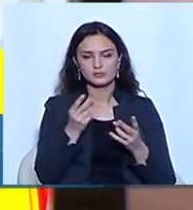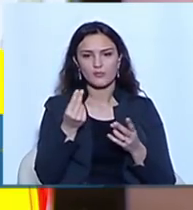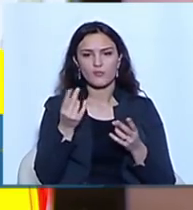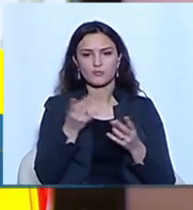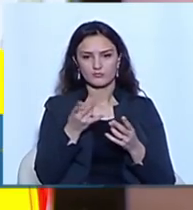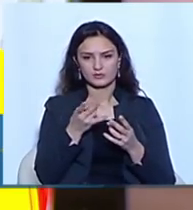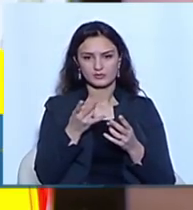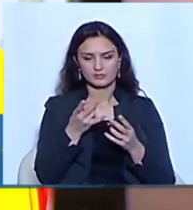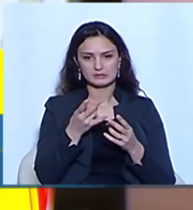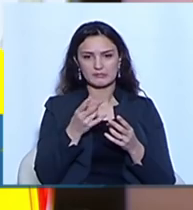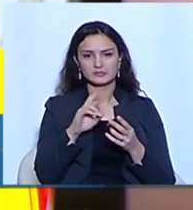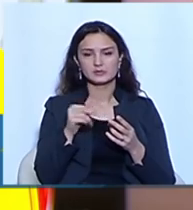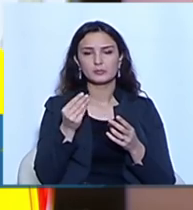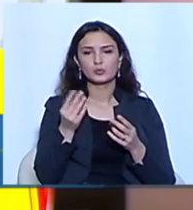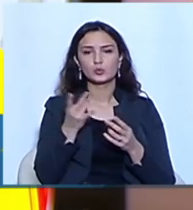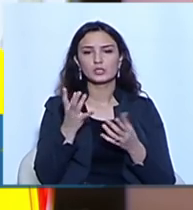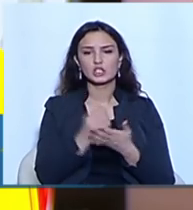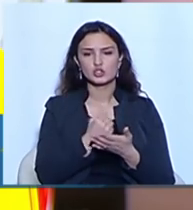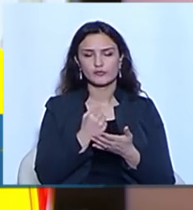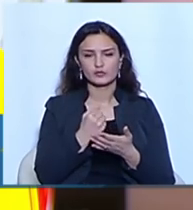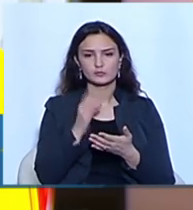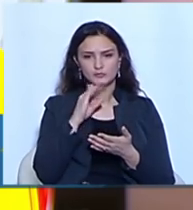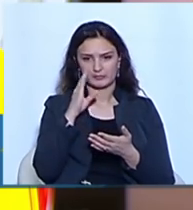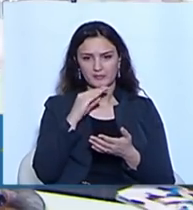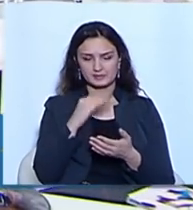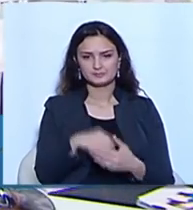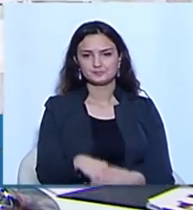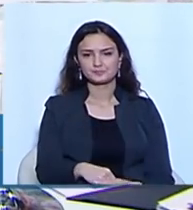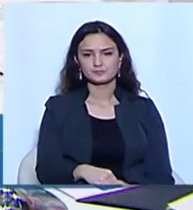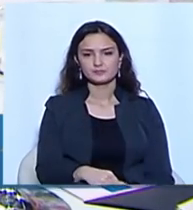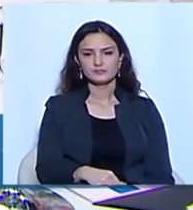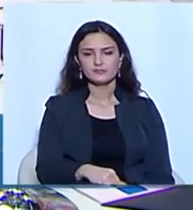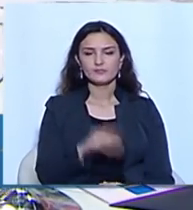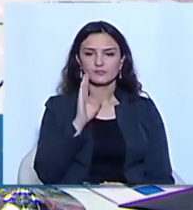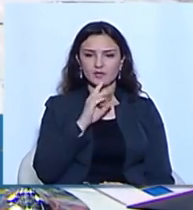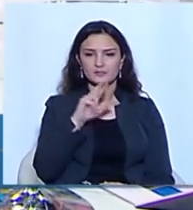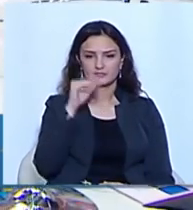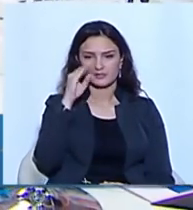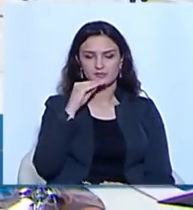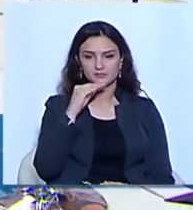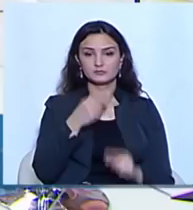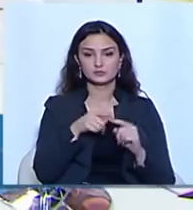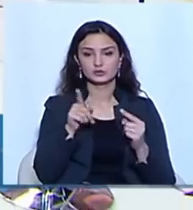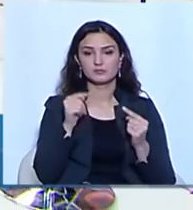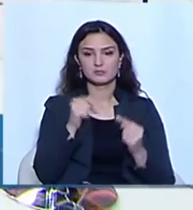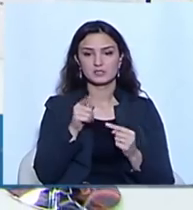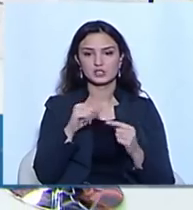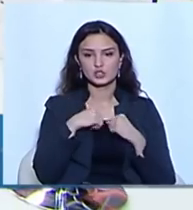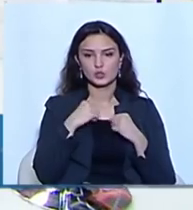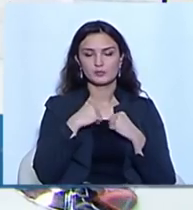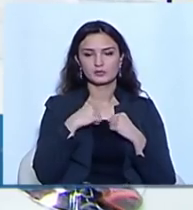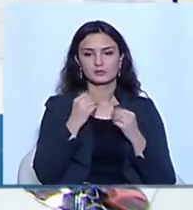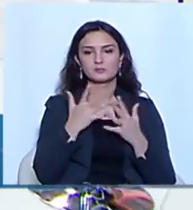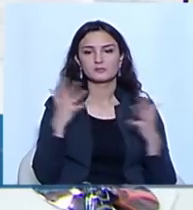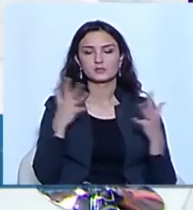ფული ჭირდება და ფული უნდა იშოვოს მშობელმა, დედამ და მამამ. შესაბამისად ისინი ცდილობენ რაც